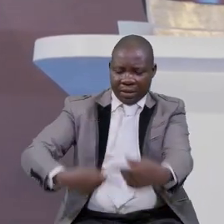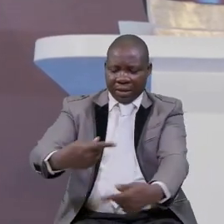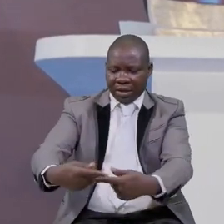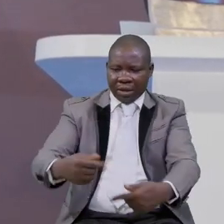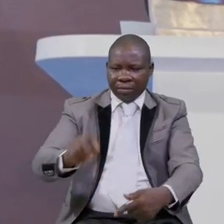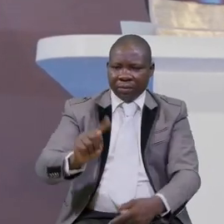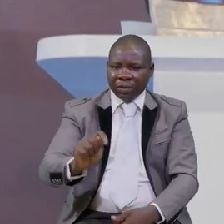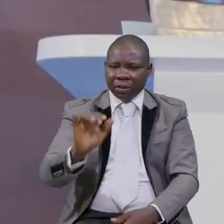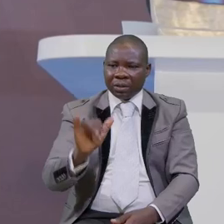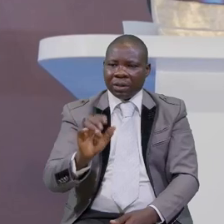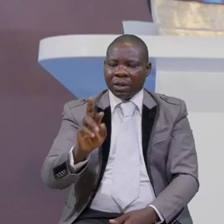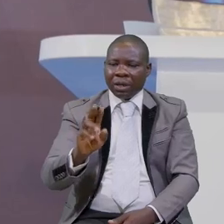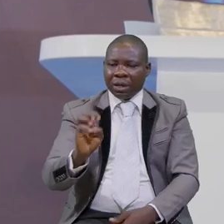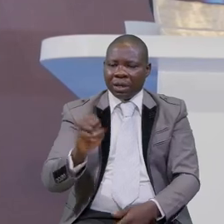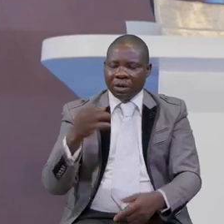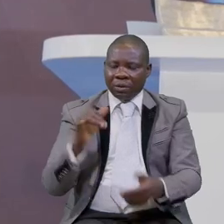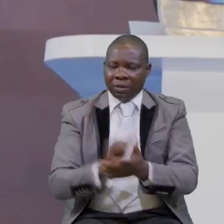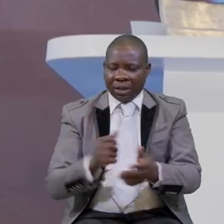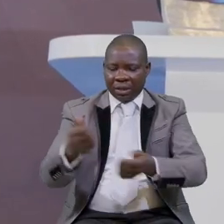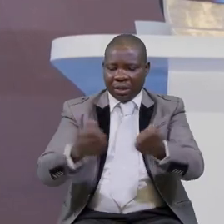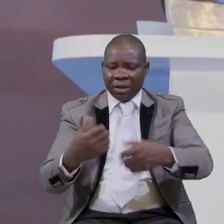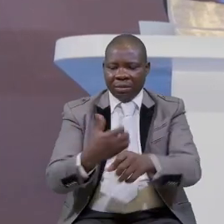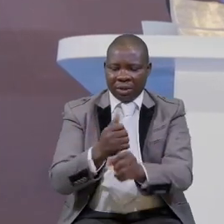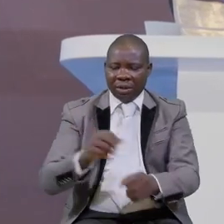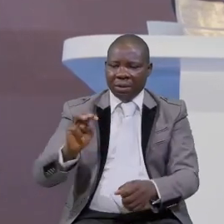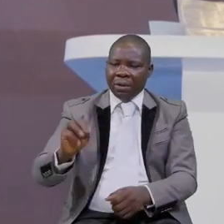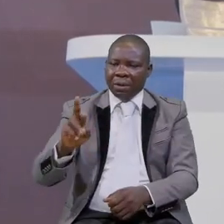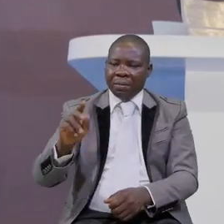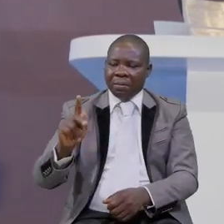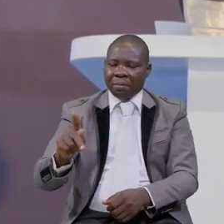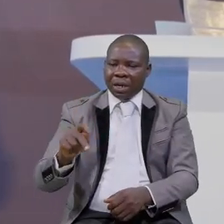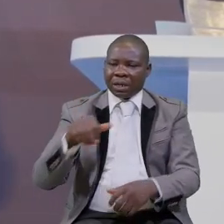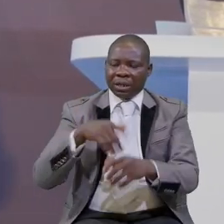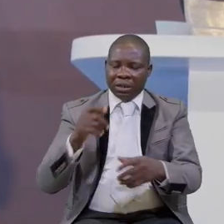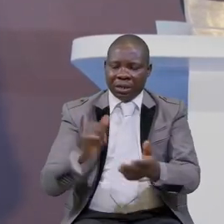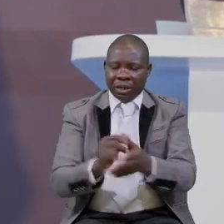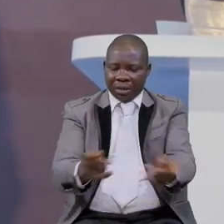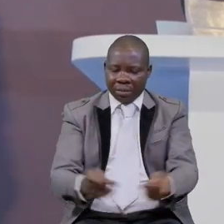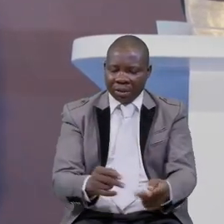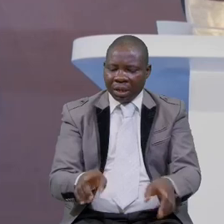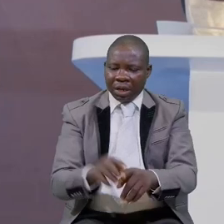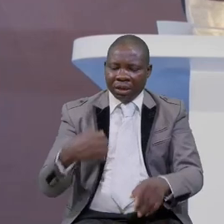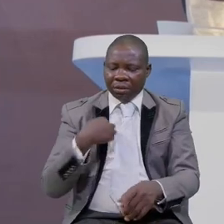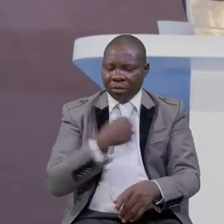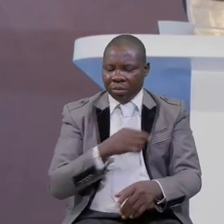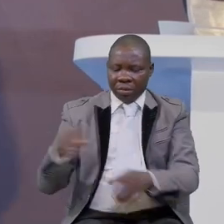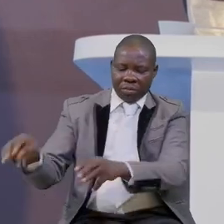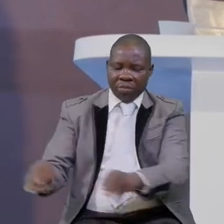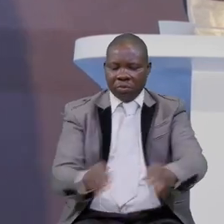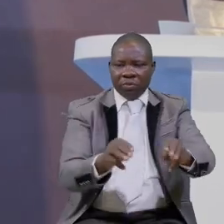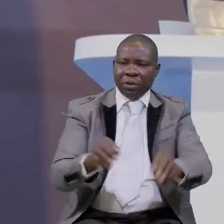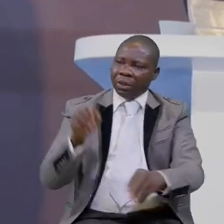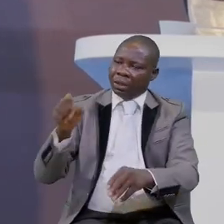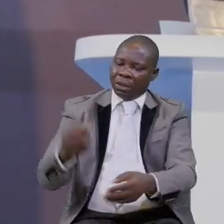laissé des traces là où le véhicule était garé. Et comme nous avons démarré, il est